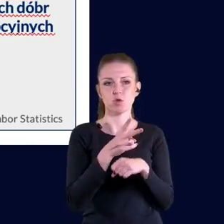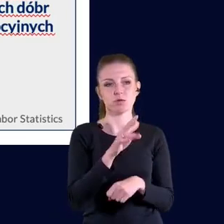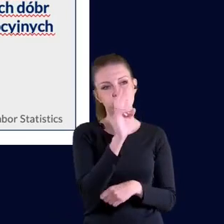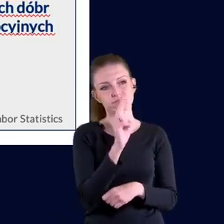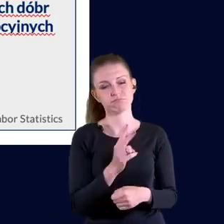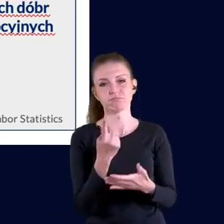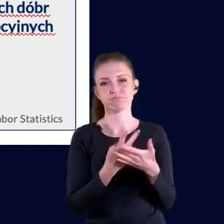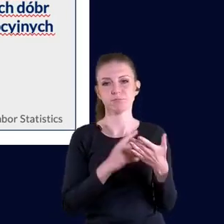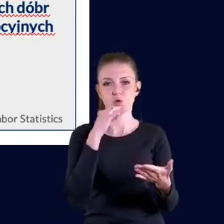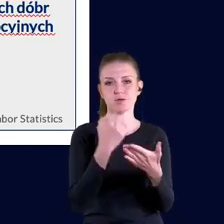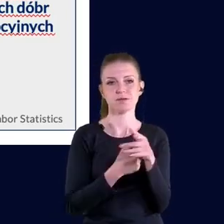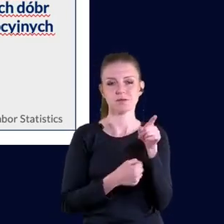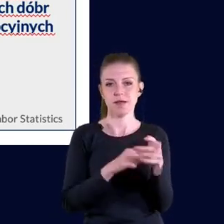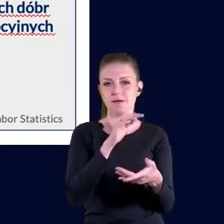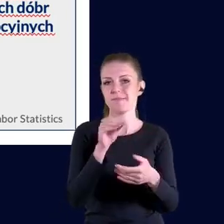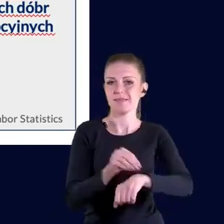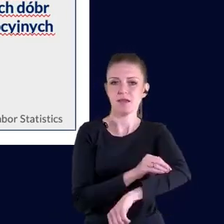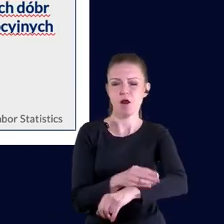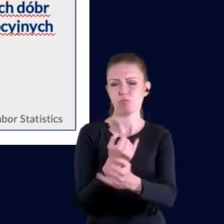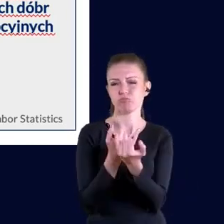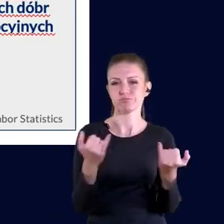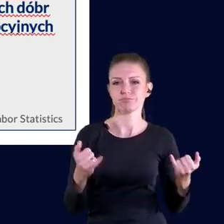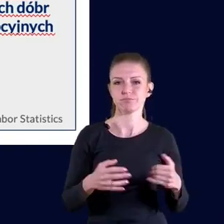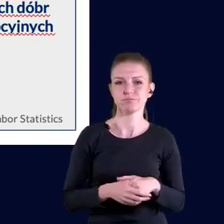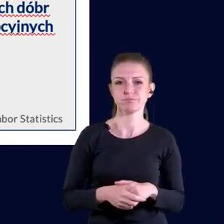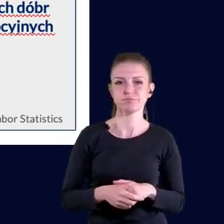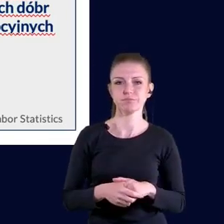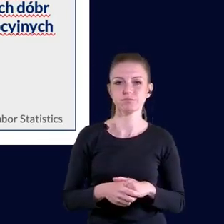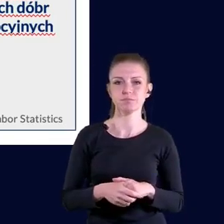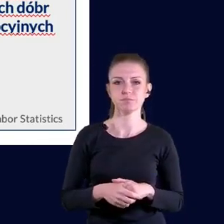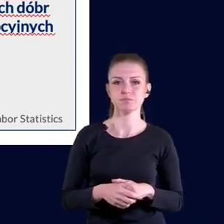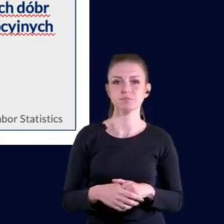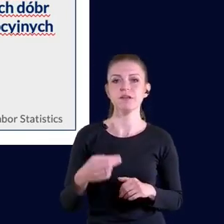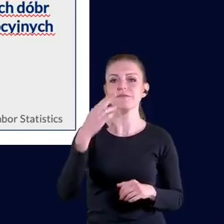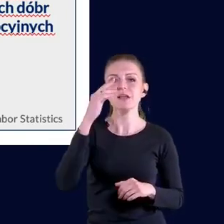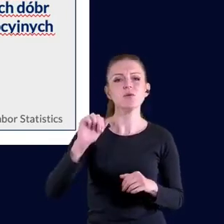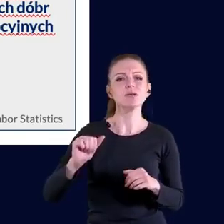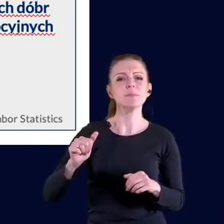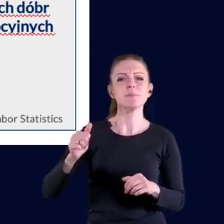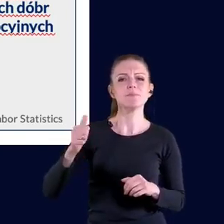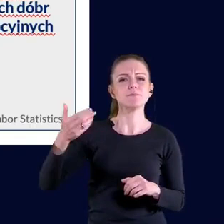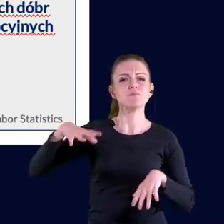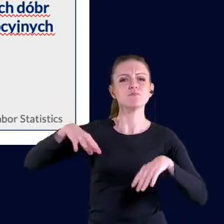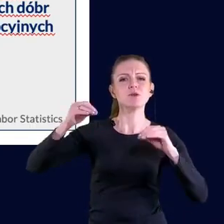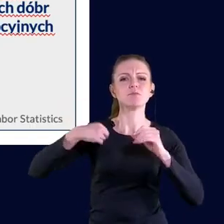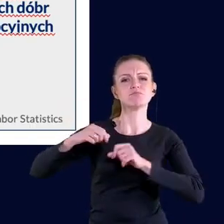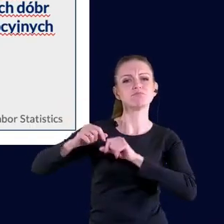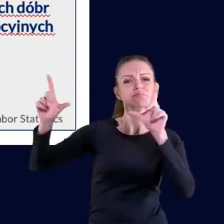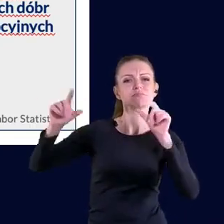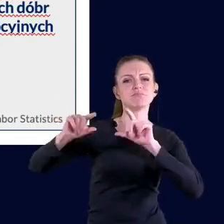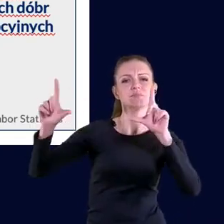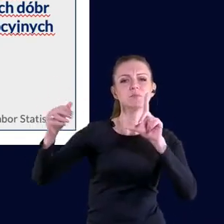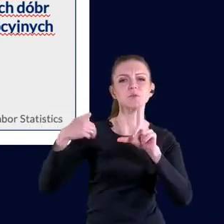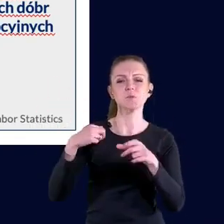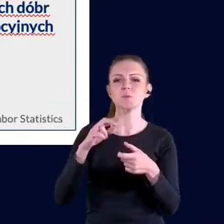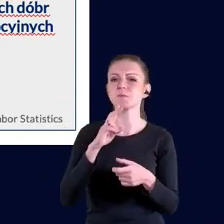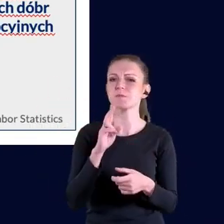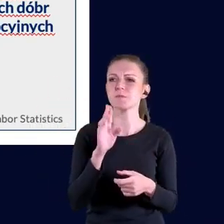być może miejsce zauważyli że na slajdach na pierwszej części prezentacji gdzie mówiłam o wyzwaniach dla